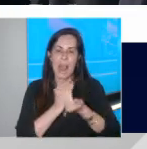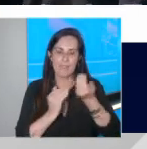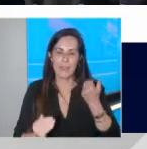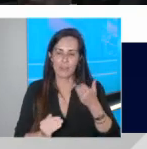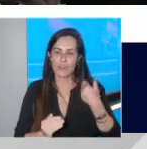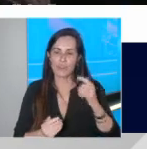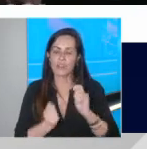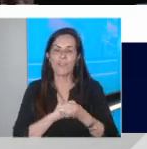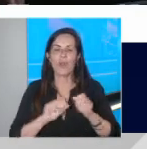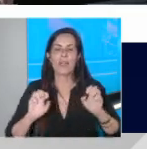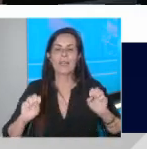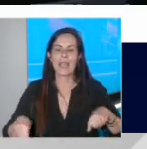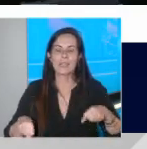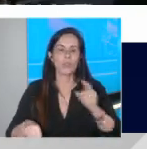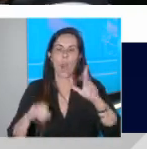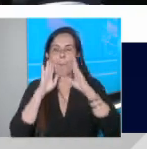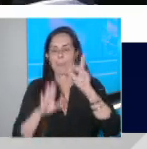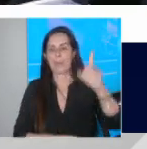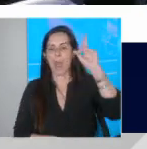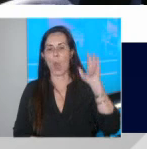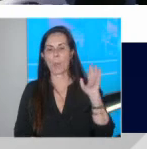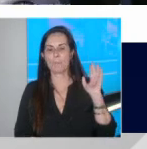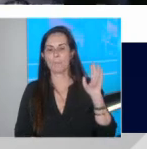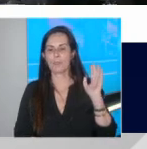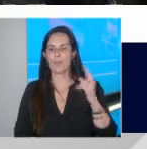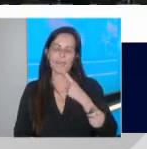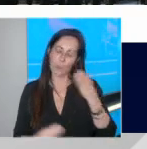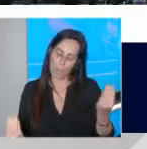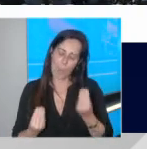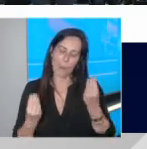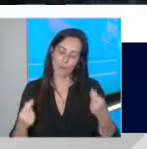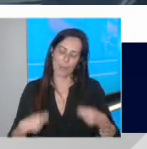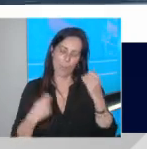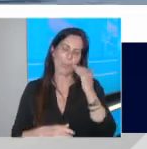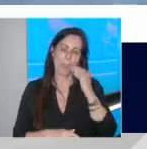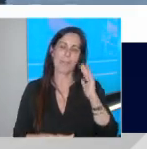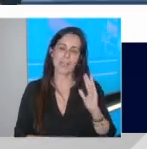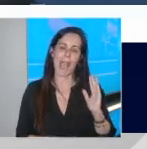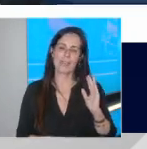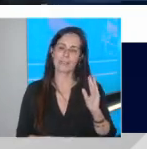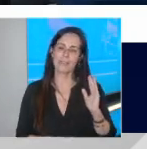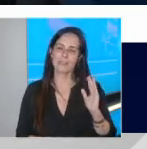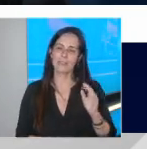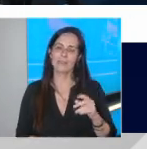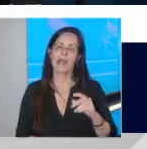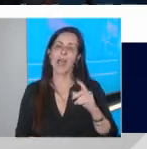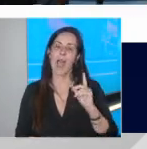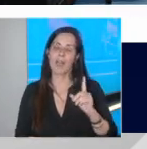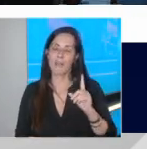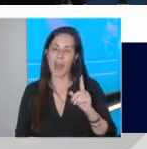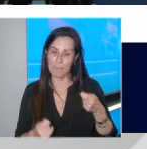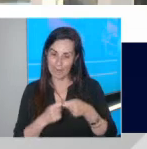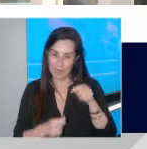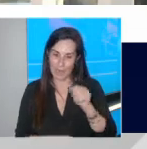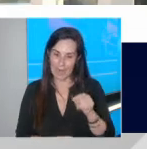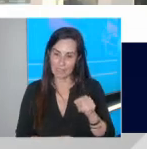שיהיה נשיא או נשיאה אתאיסט, וזה כבר בא ואומר לנו משהו, אני חושב, על התרבות האמריקאית, אבל בהקשר